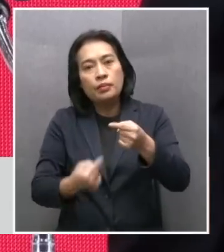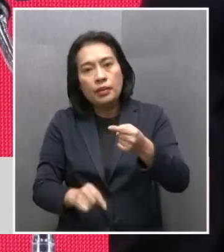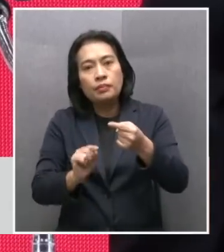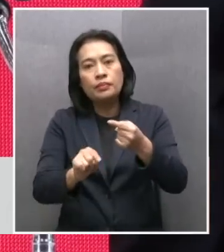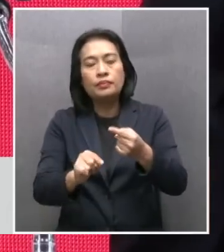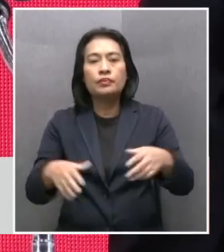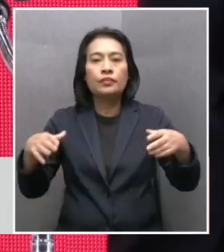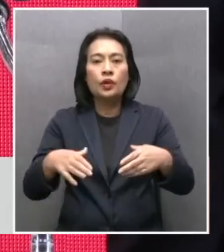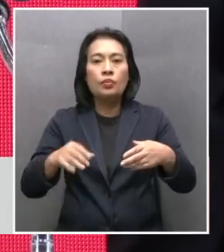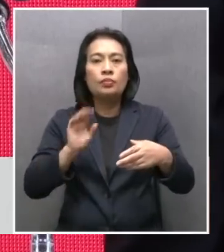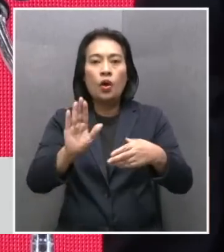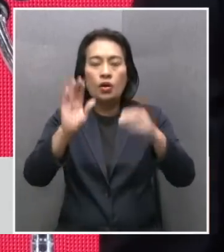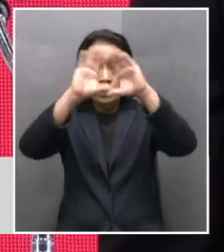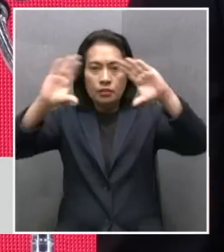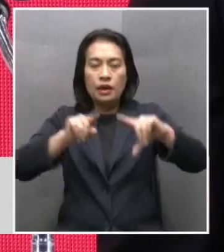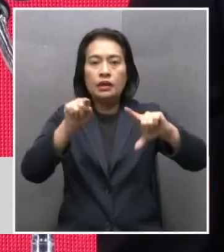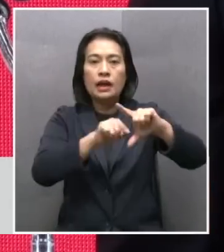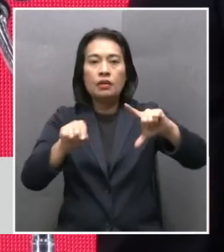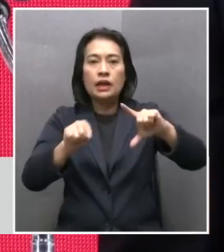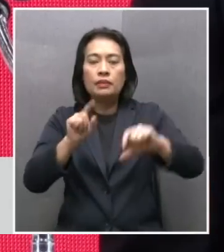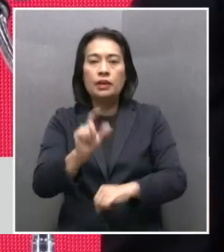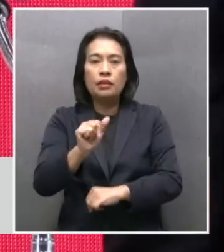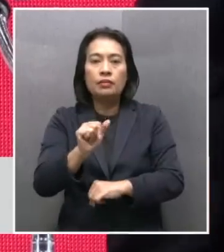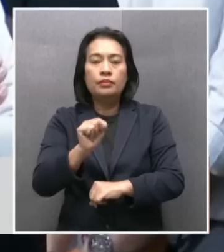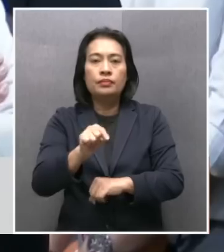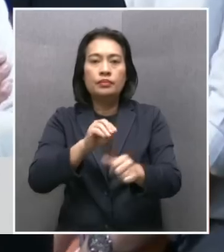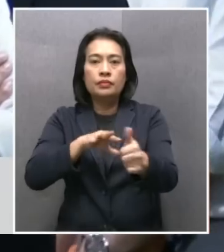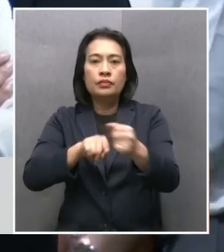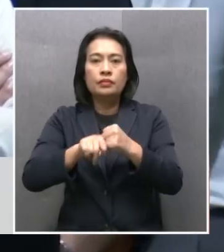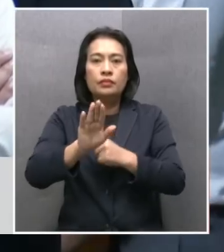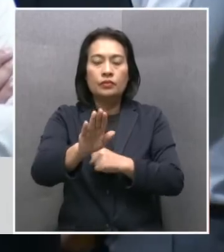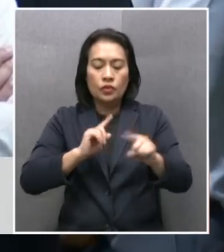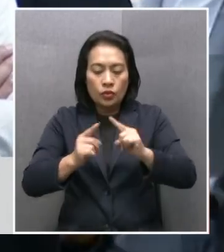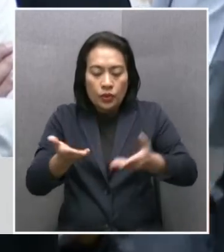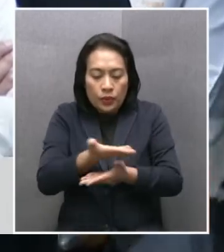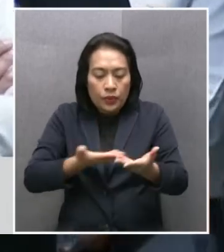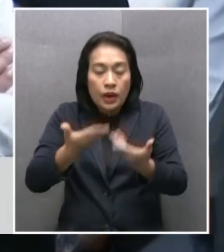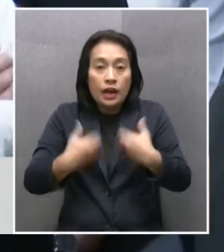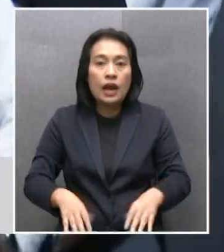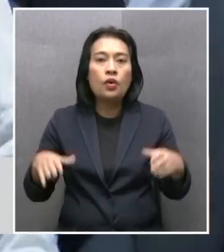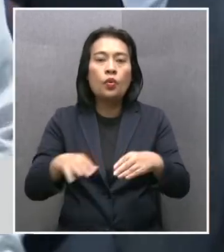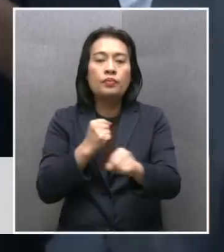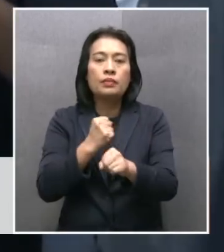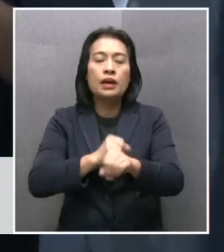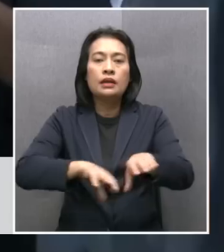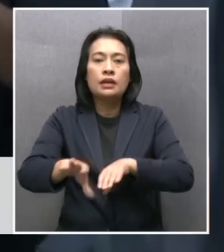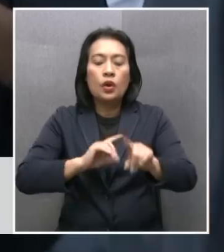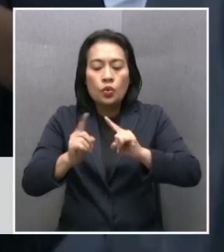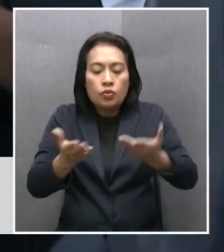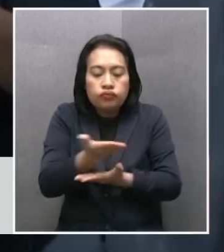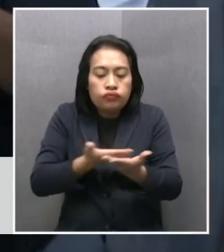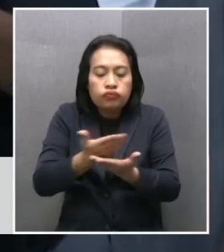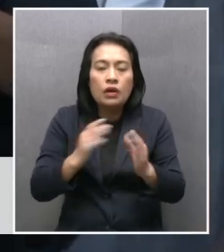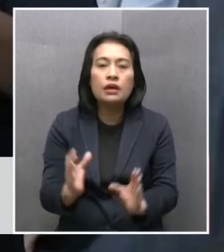รัฐบาลซึ่งมีก้าวไกลเป็นแกนนำหลักและภายหลังการพูดคุยก็จะมีการตั้งคณะทำงานเพื่อหารือข้อสรุปใน